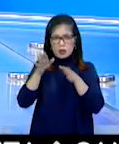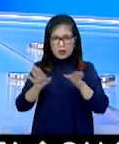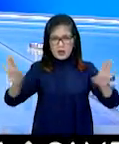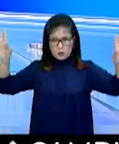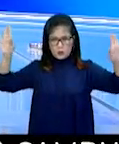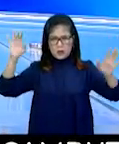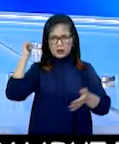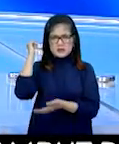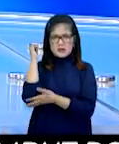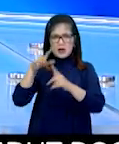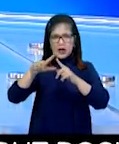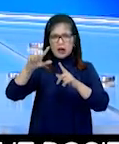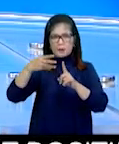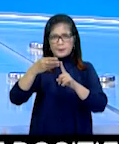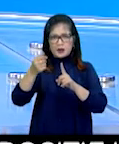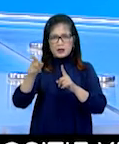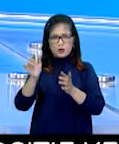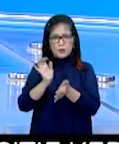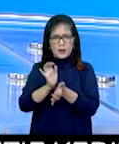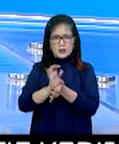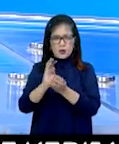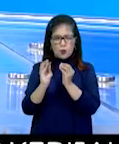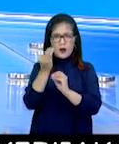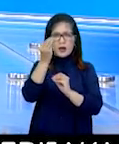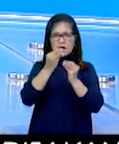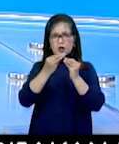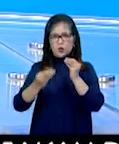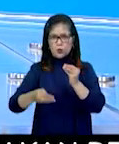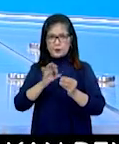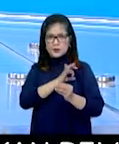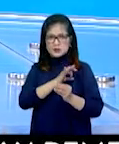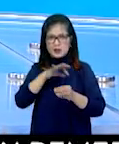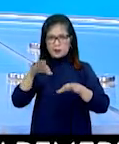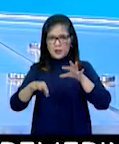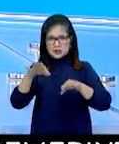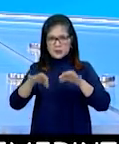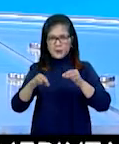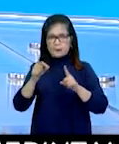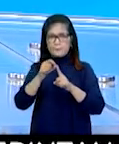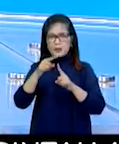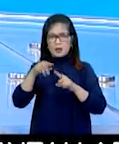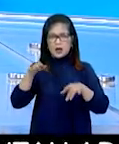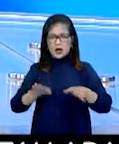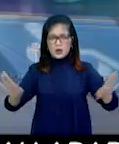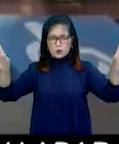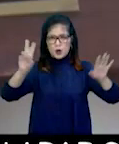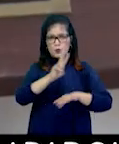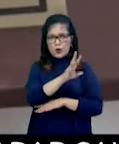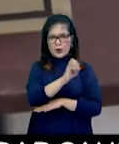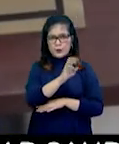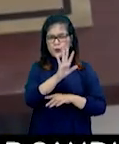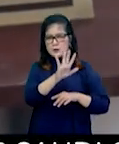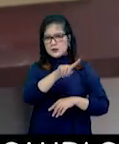Burhan merupakan mantan Vice President Treasury Management PT Garuda Indonesia tahun 2005 hingga 2012.